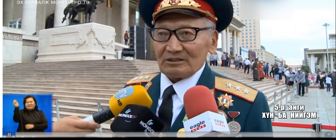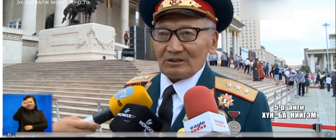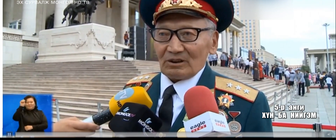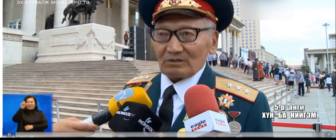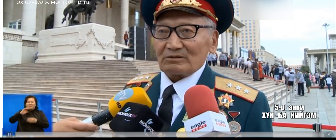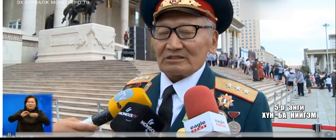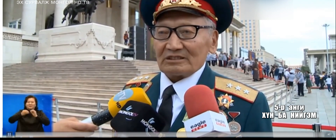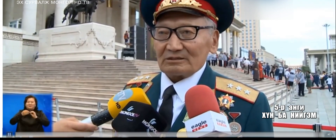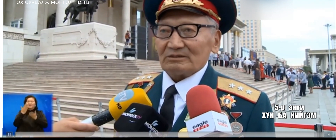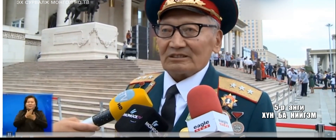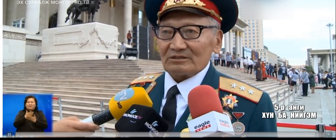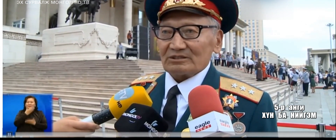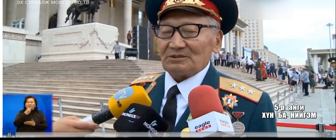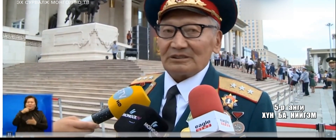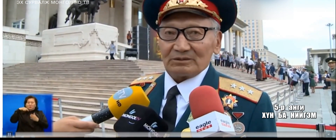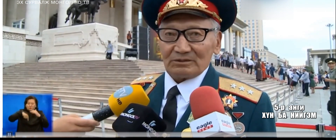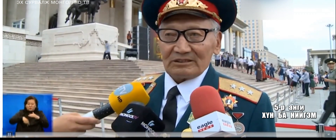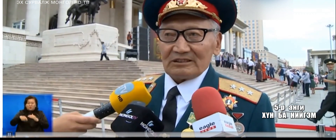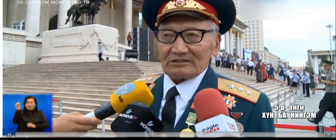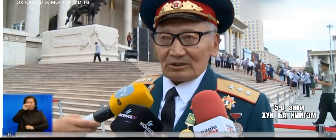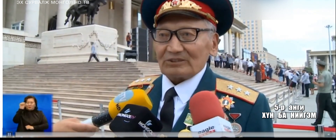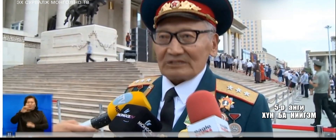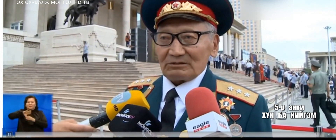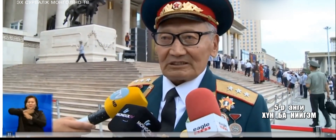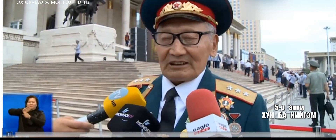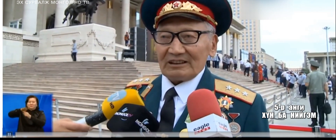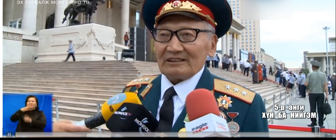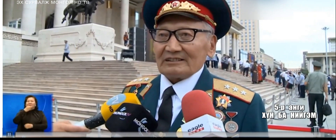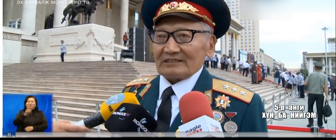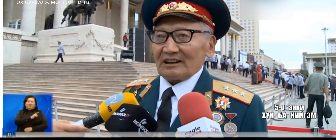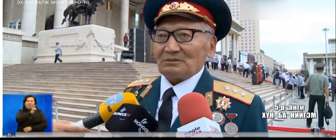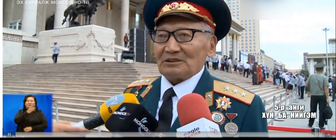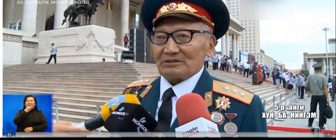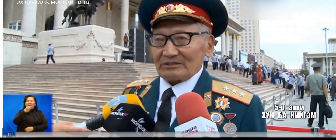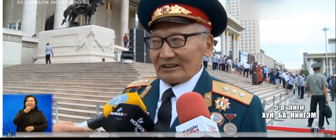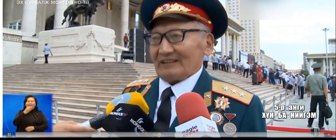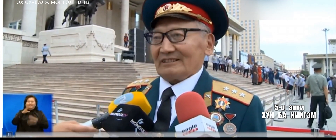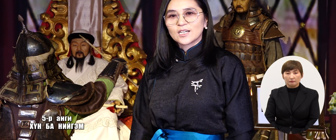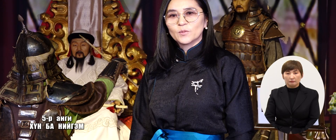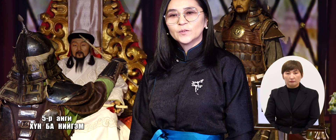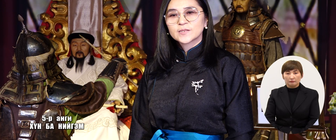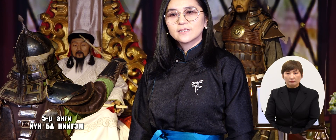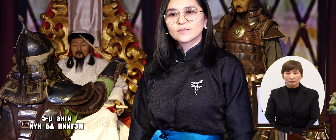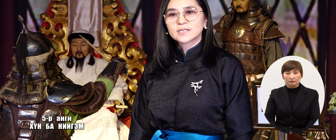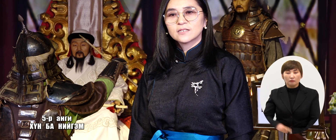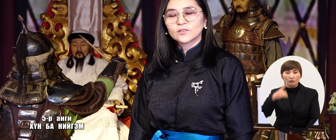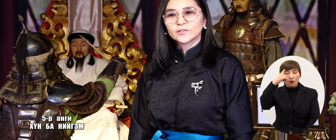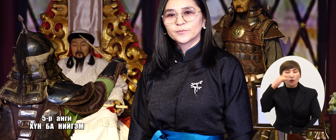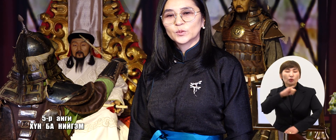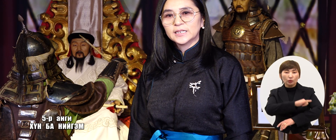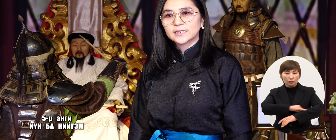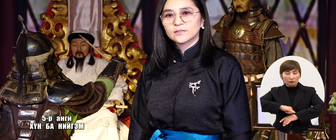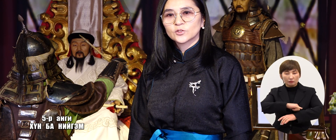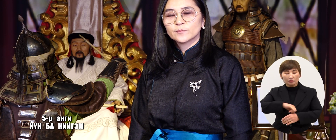тэмдэглэж өнгөрүүлж ирсэн. Тэр дундаас өнөөдрийн баяр бол цаглог жахтай сайхан баяр болж байна. За Монгол улсын тусгаар